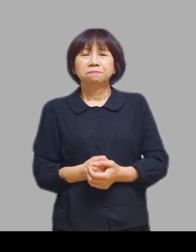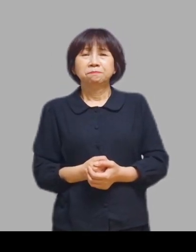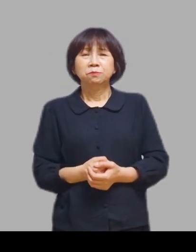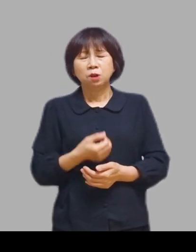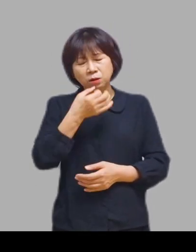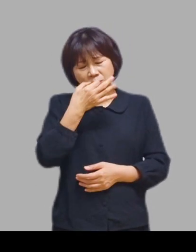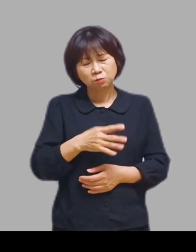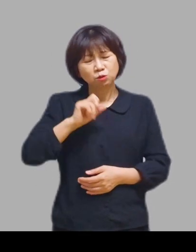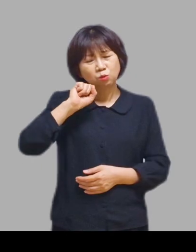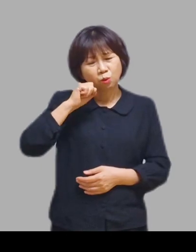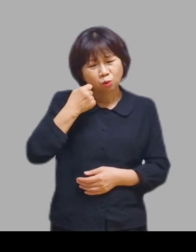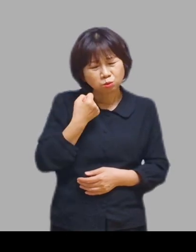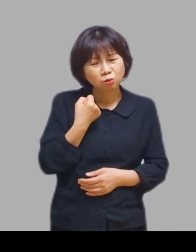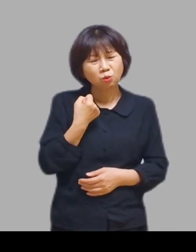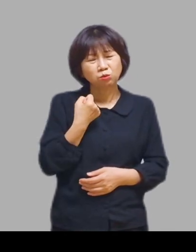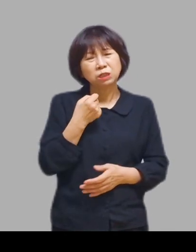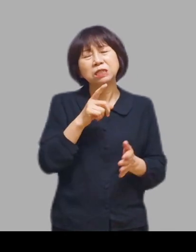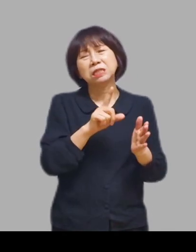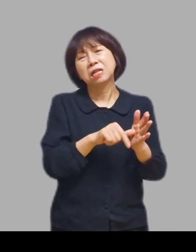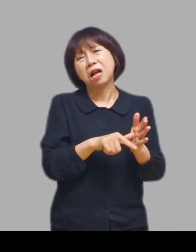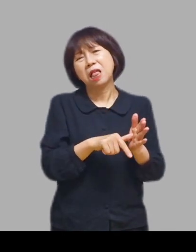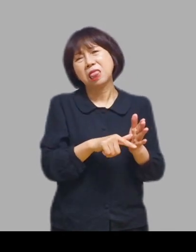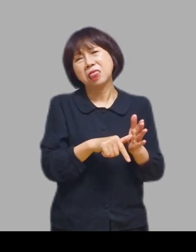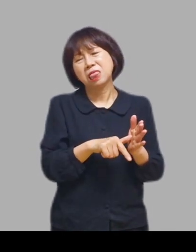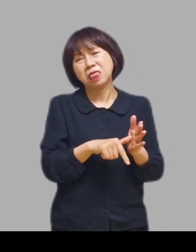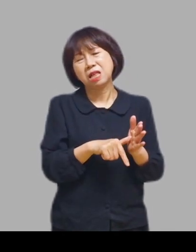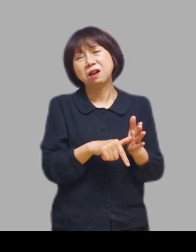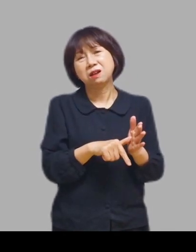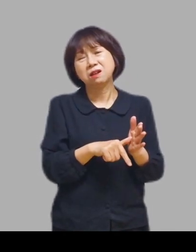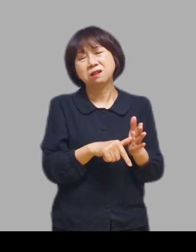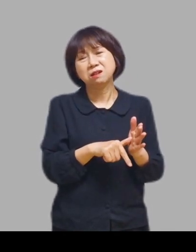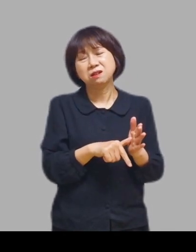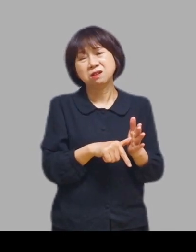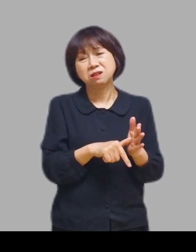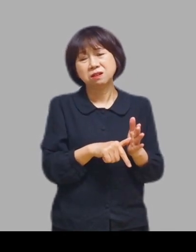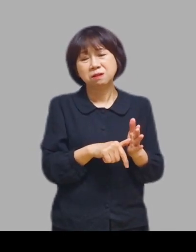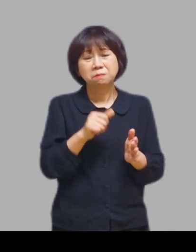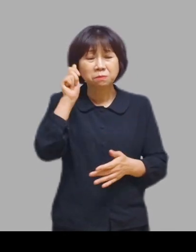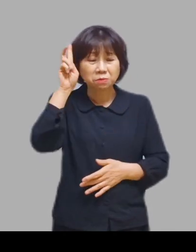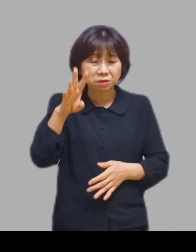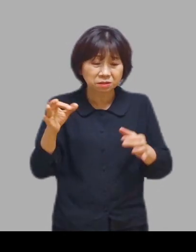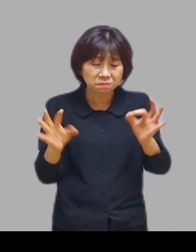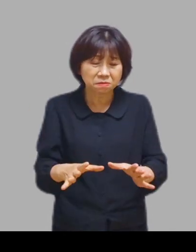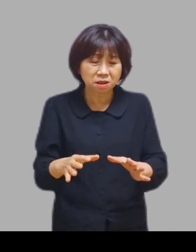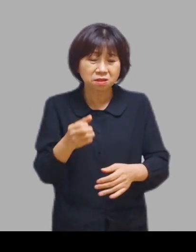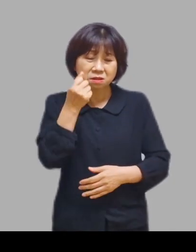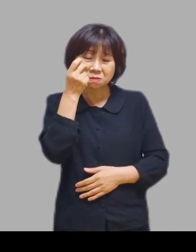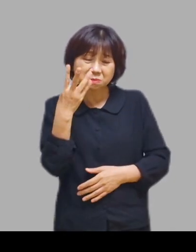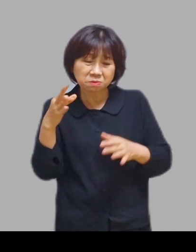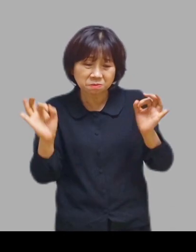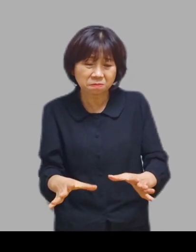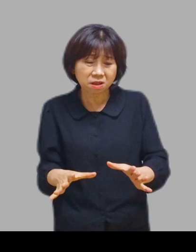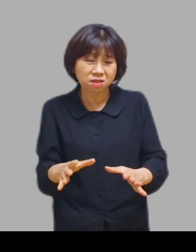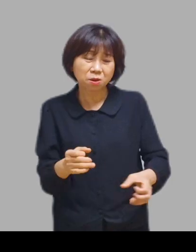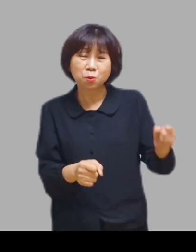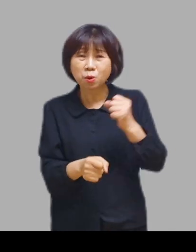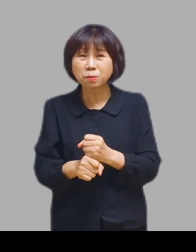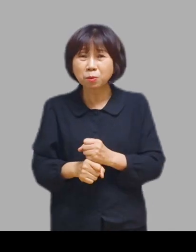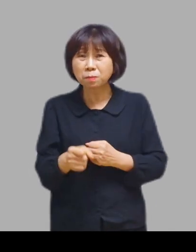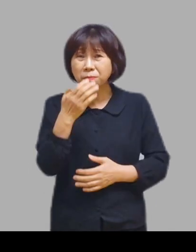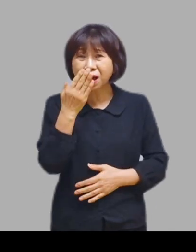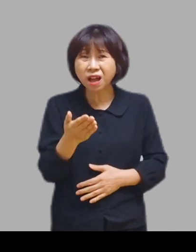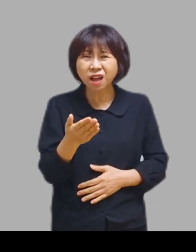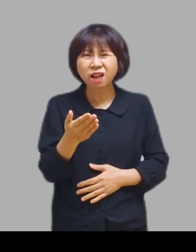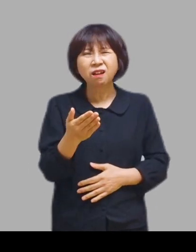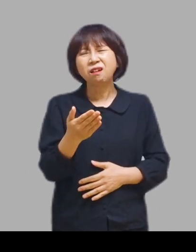여러분, 힘들고 어려운 시간을 보냈던 분들이 단지 며칠 만에, 몇 달 만에, 몇 년 만에